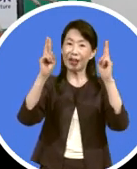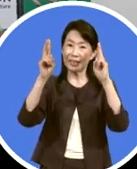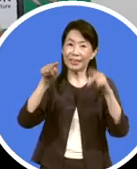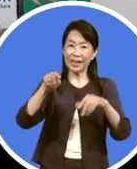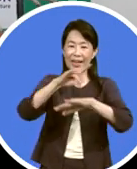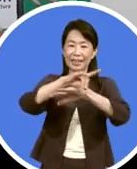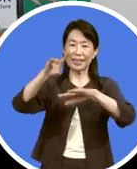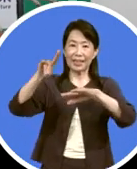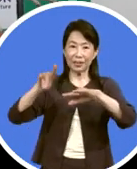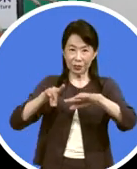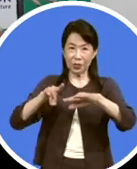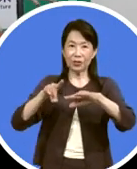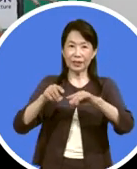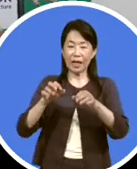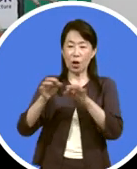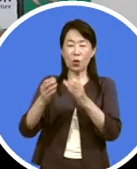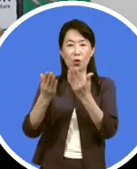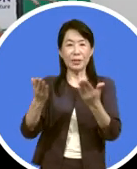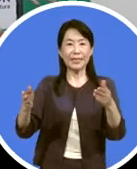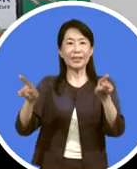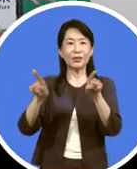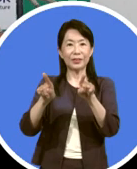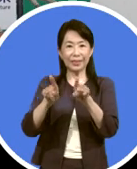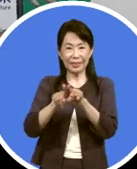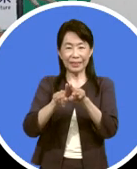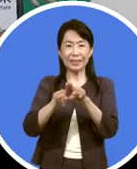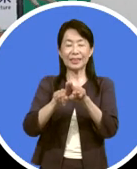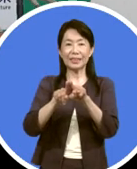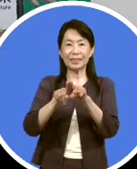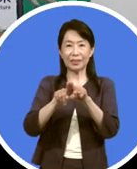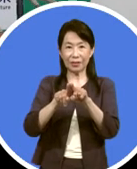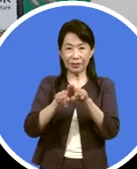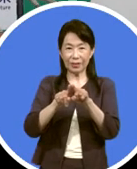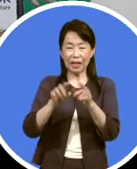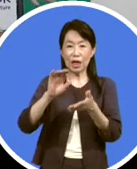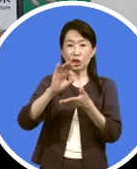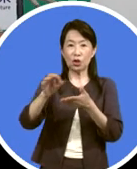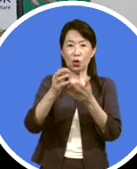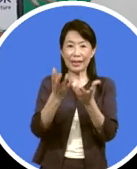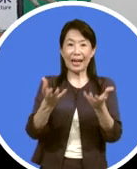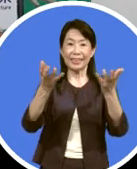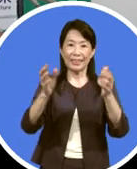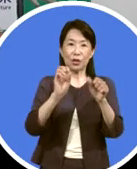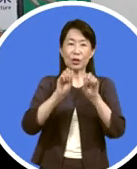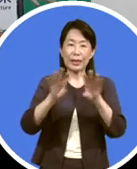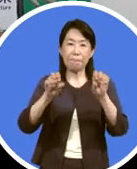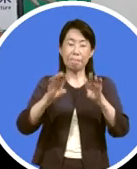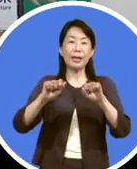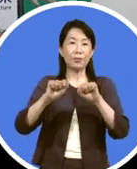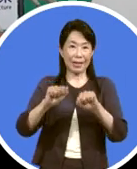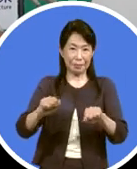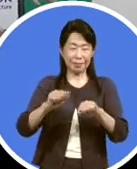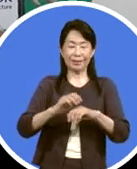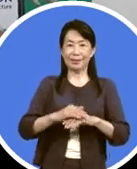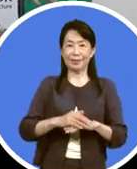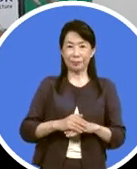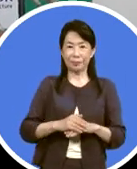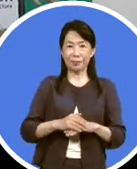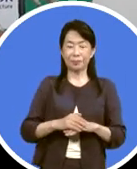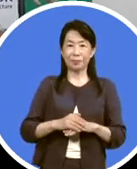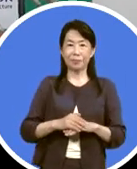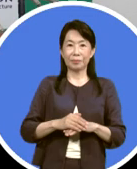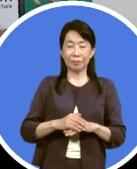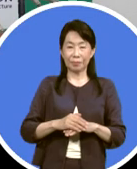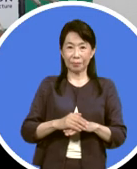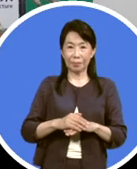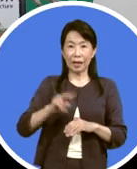ですね企画をして商店街なんかと一緒になってへこの消費喚起のキャンペーンを図ろうということでございます